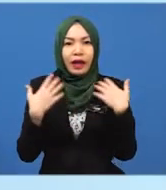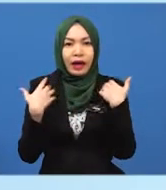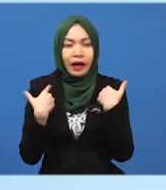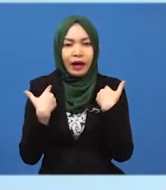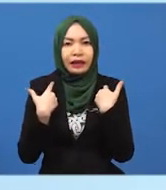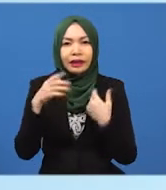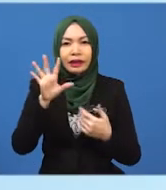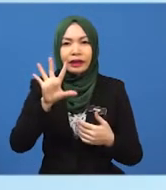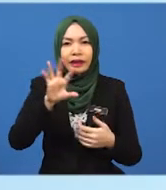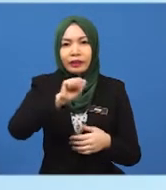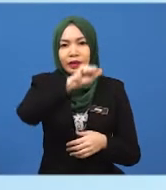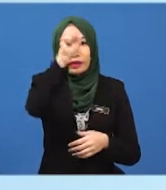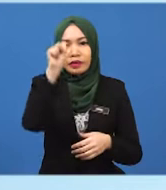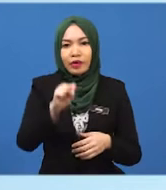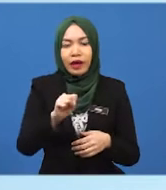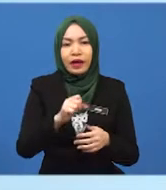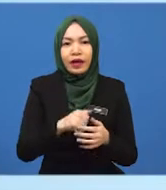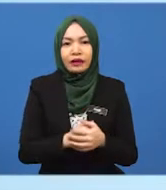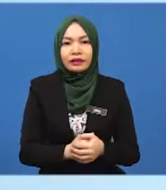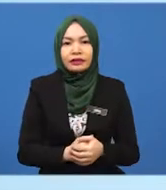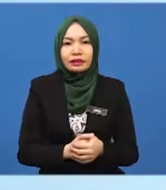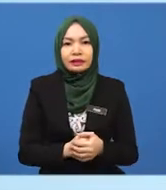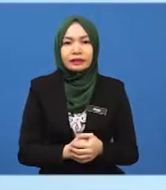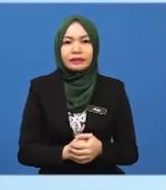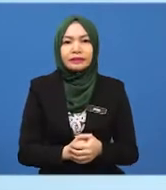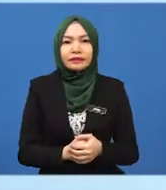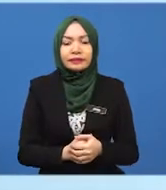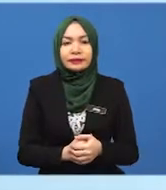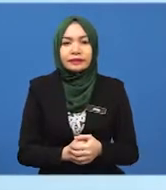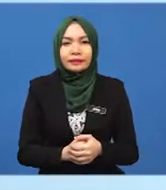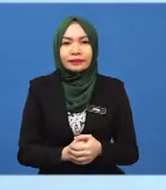Terdapat 5 soalan pengukuhan yang diberikan.